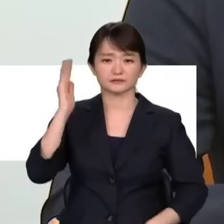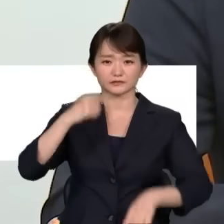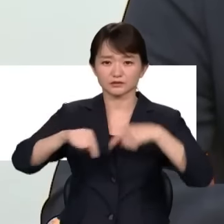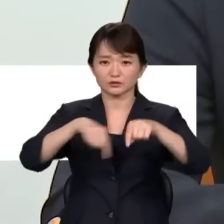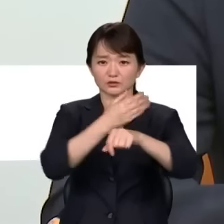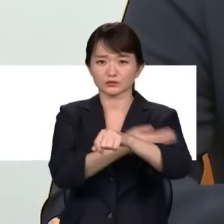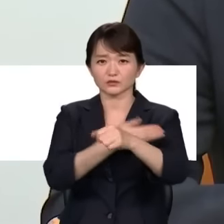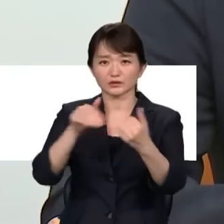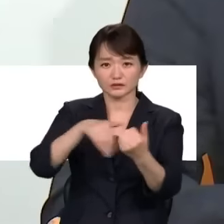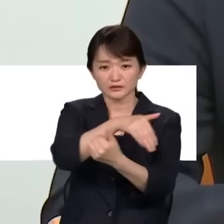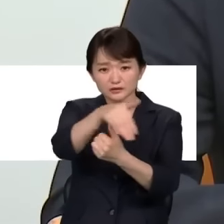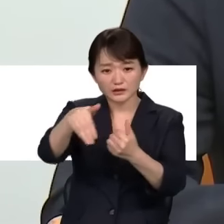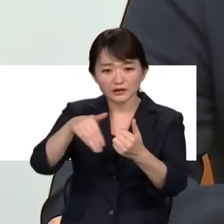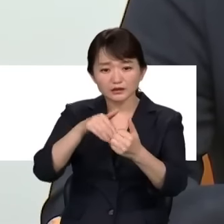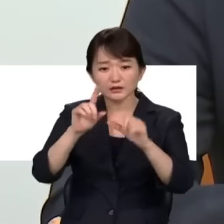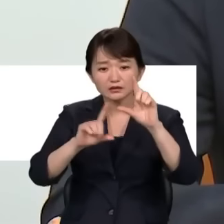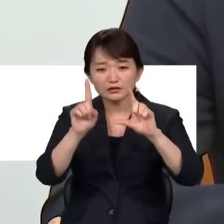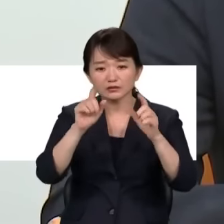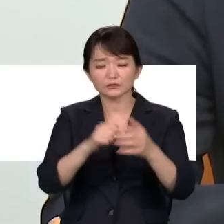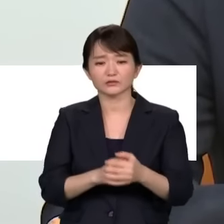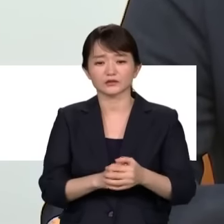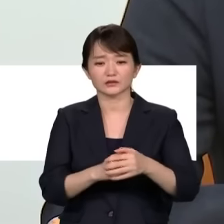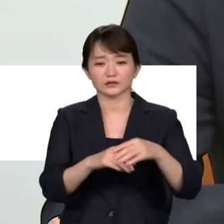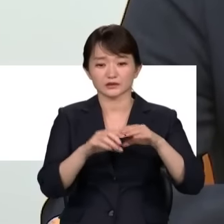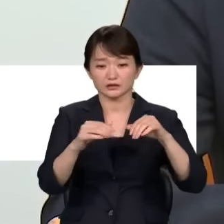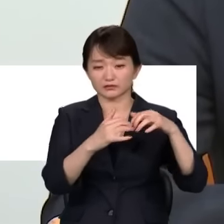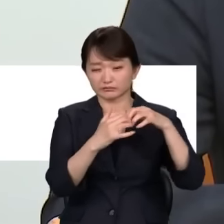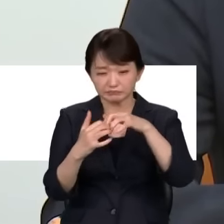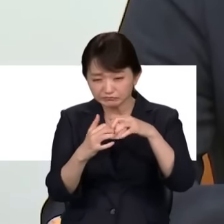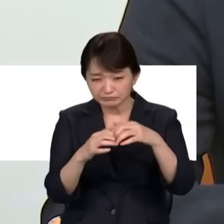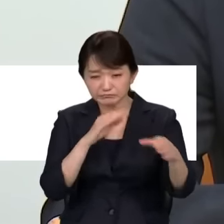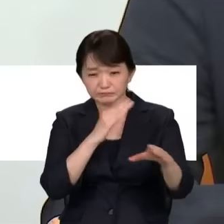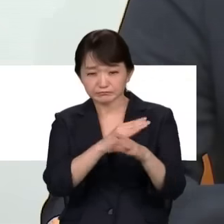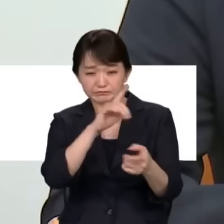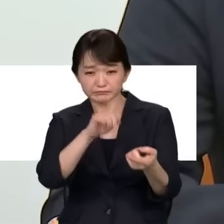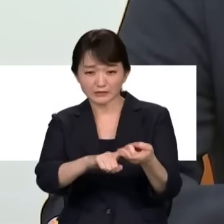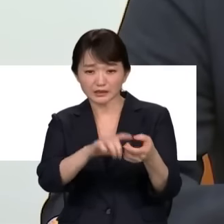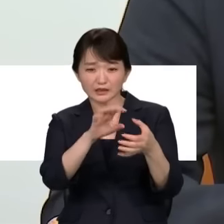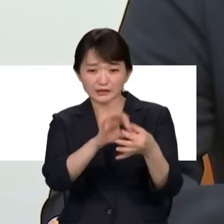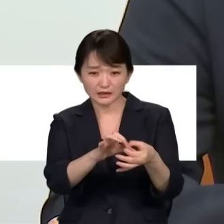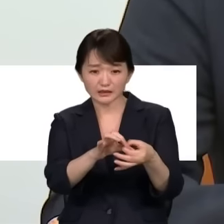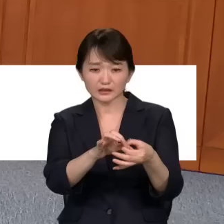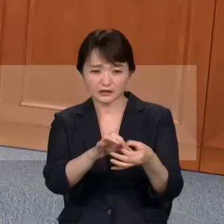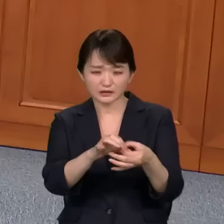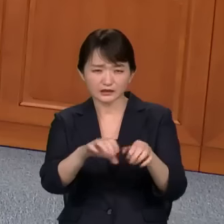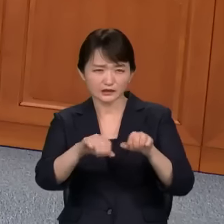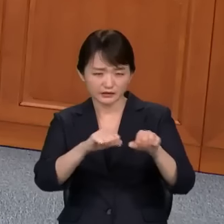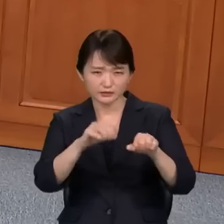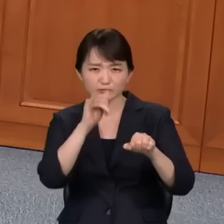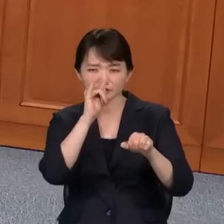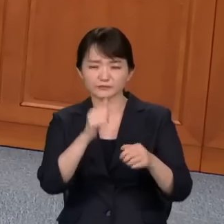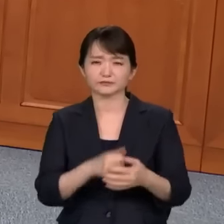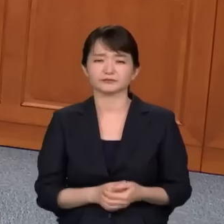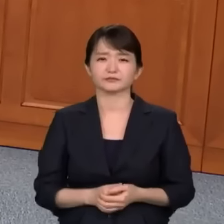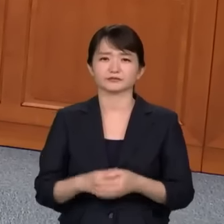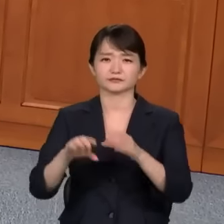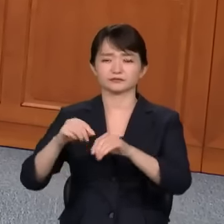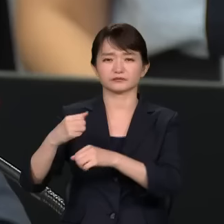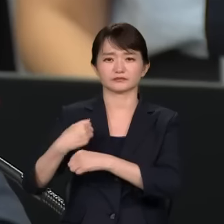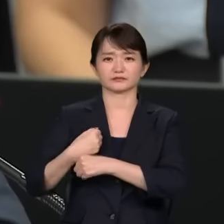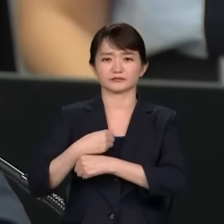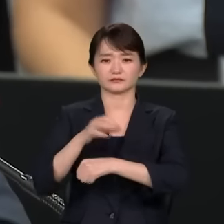핵심은 국지전과 북풍 조성을 염두에 둔 계엄령 준비 작전이라는 것이 앞서 육군대장